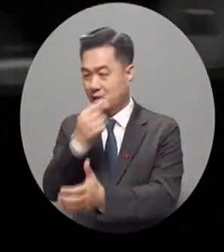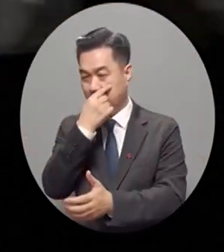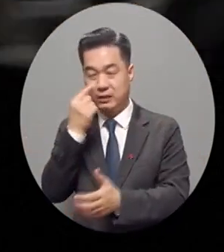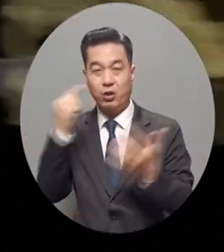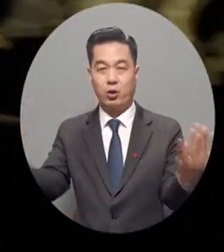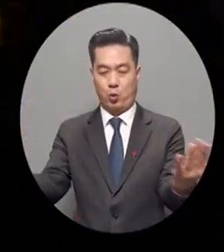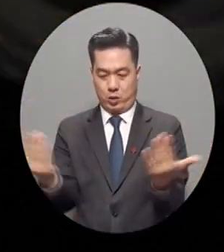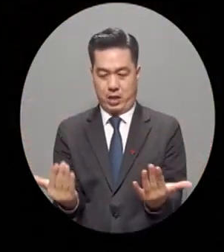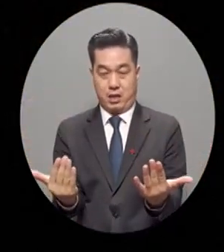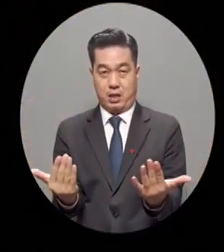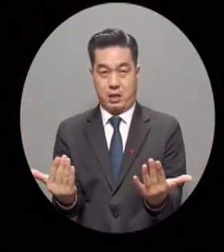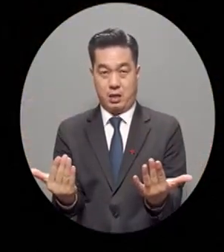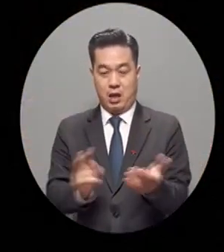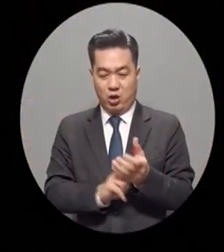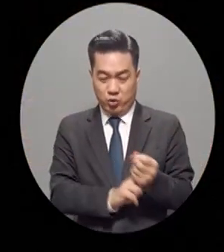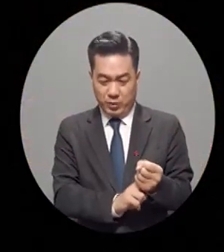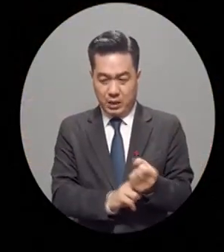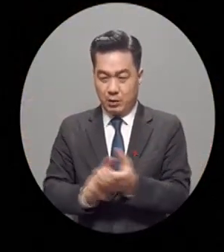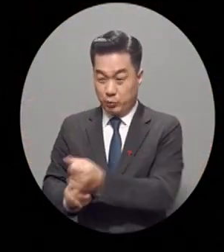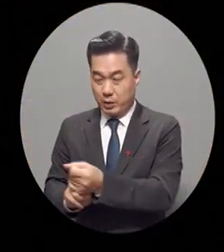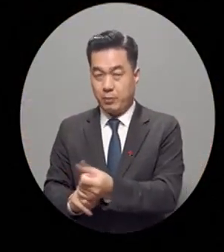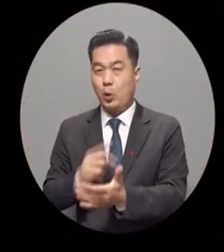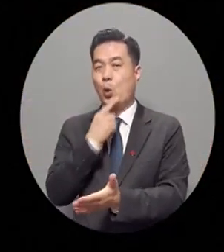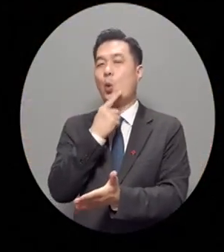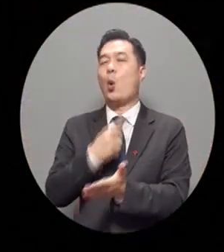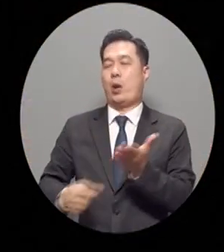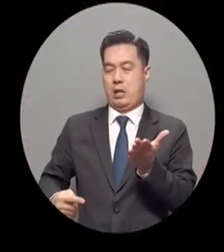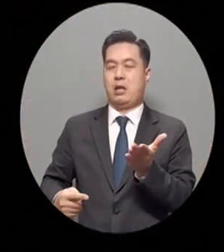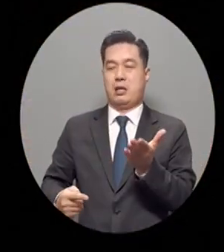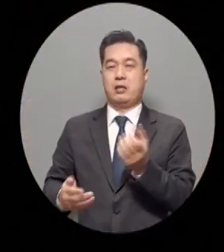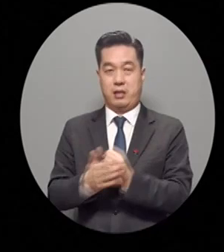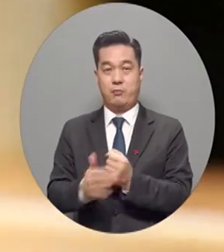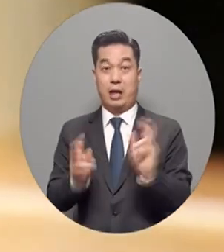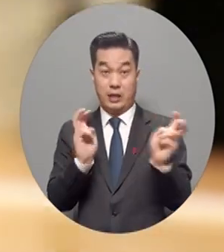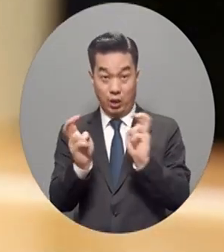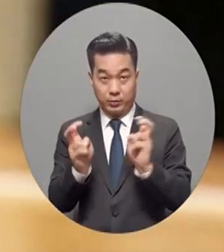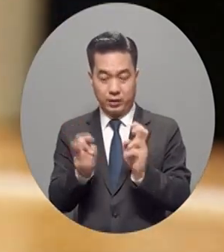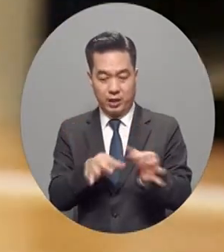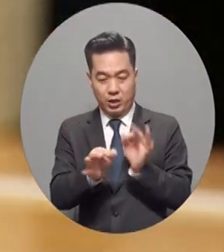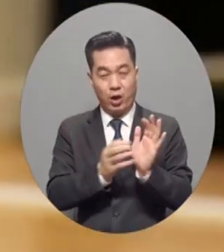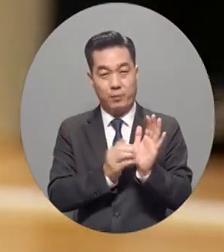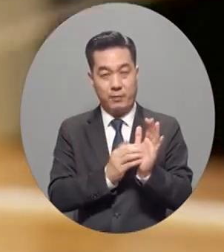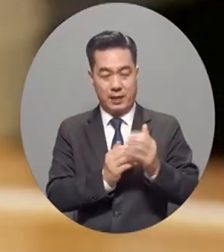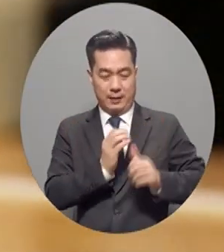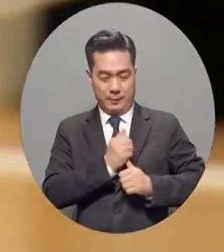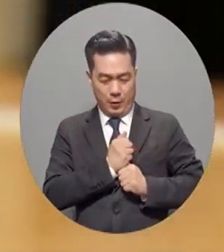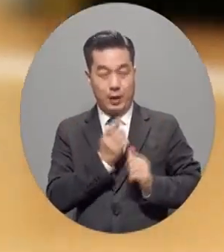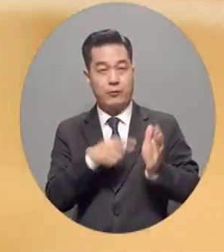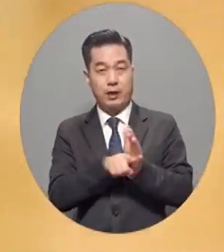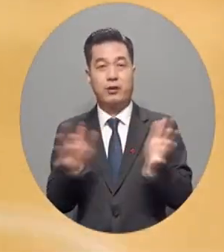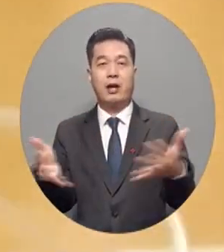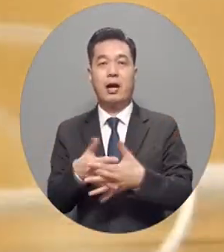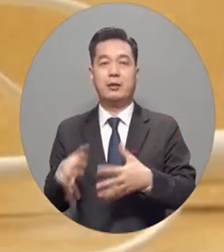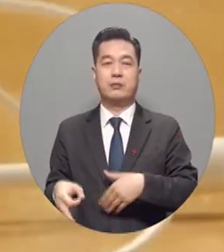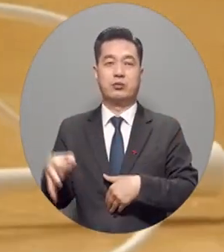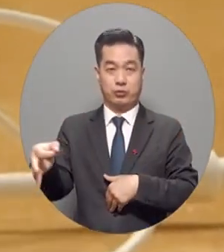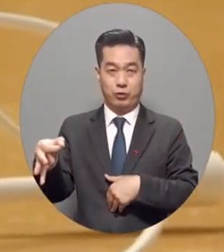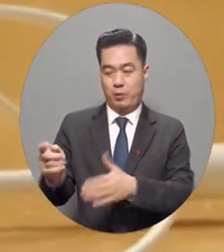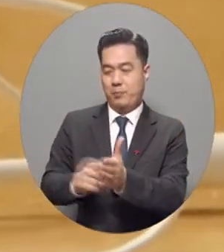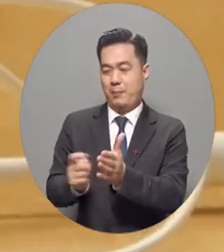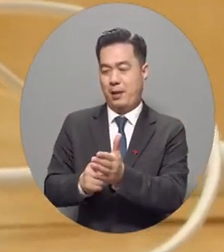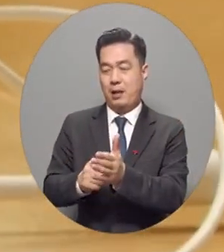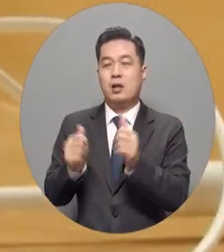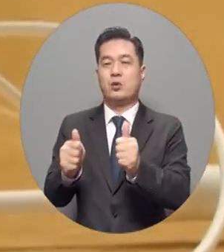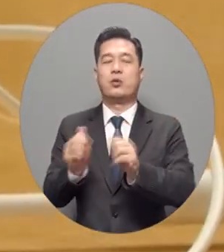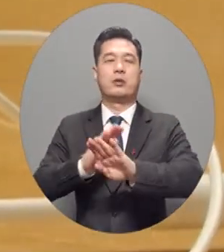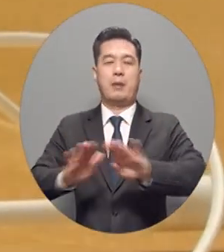공개하고 증거를 숨기면 불리한 판결이 나오기 때문에 기업들은 영업 비밀을 지키려고 합의금을 주고 서둘러 소송을